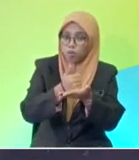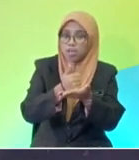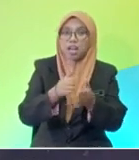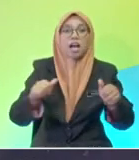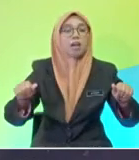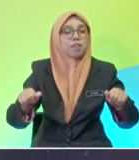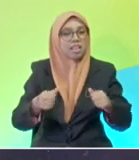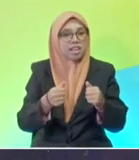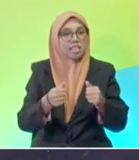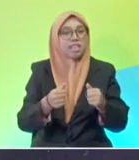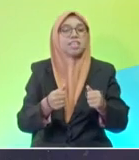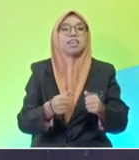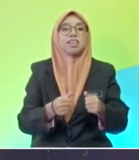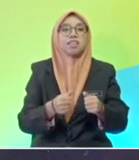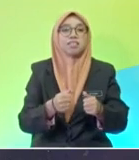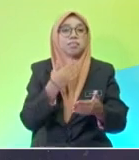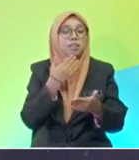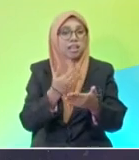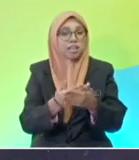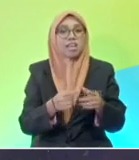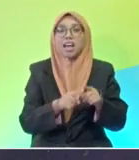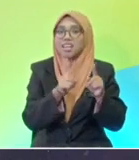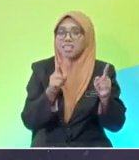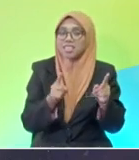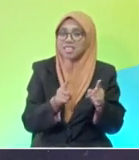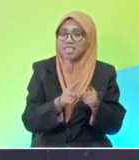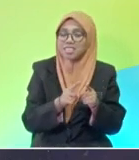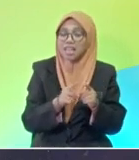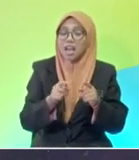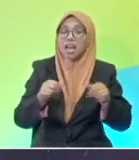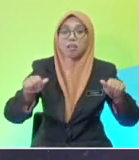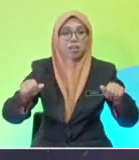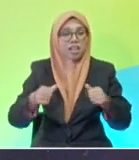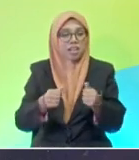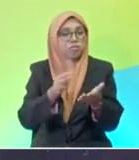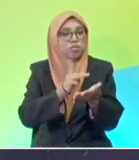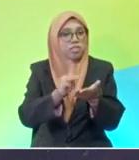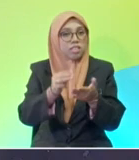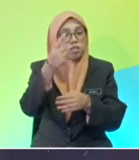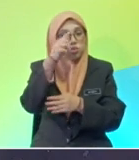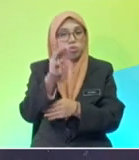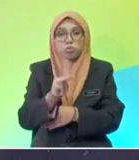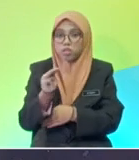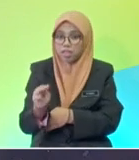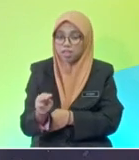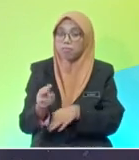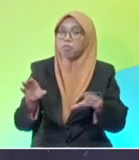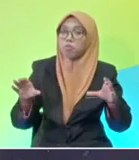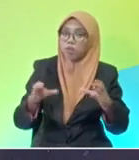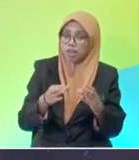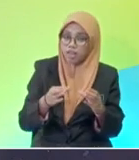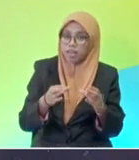kecil amalan muni untuk murid-murid-muridkan ataupun eee buat ataupun